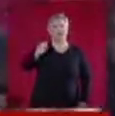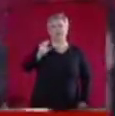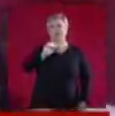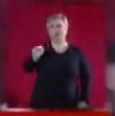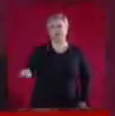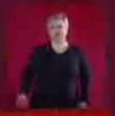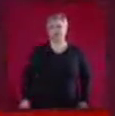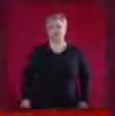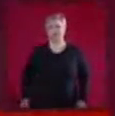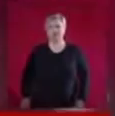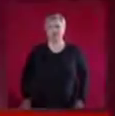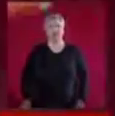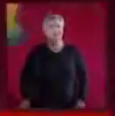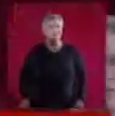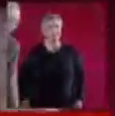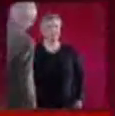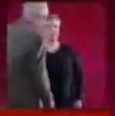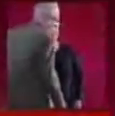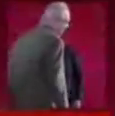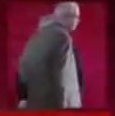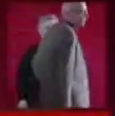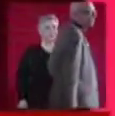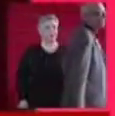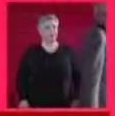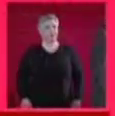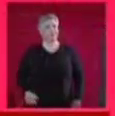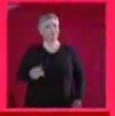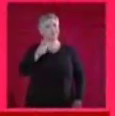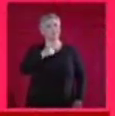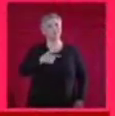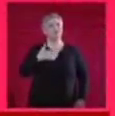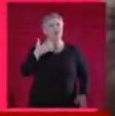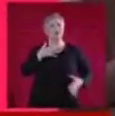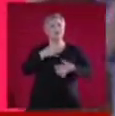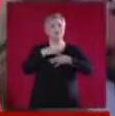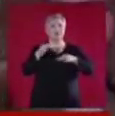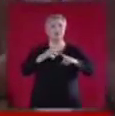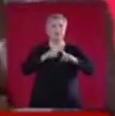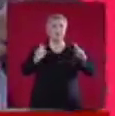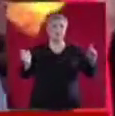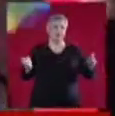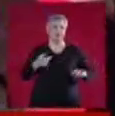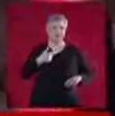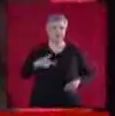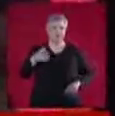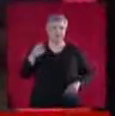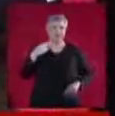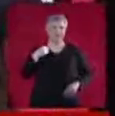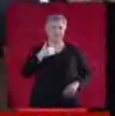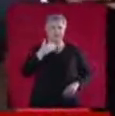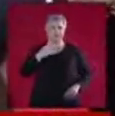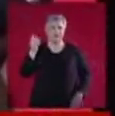ο νίκος για χρόνια δραστήριο μέλος της ελληνικής κοινότητας στο παρίσι μπήκε και αυτός στο